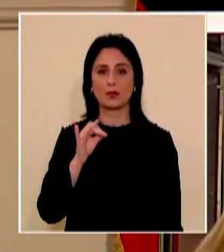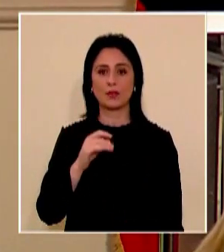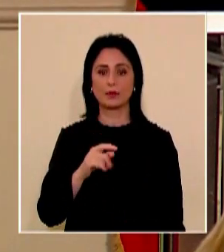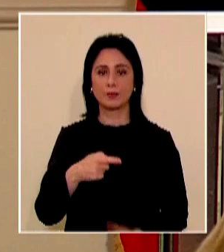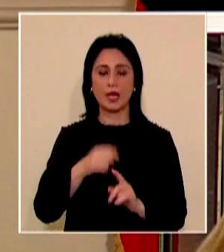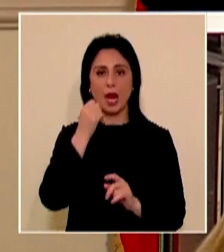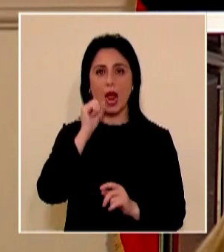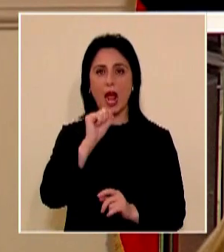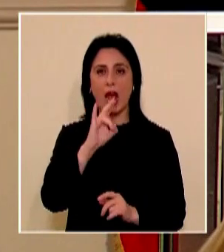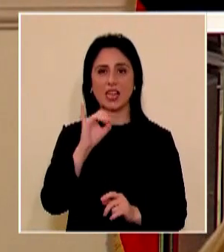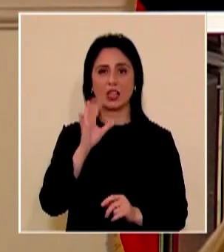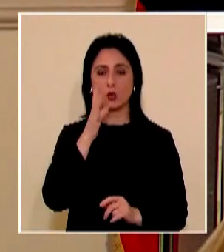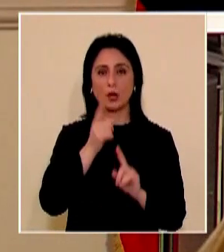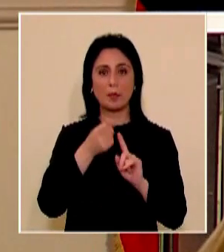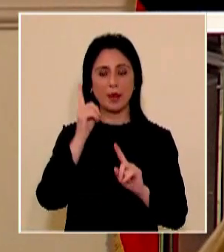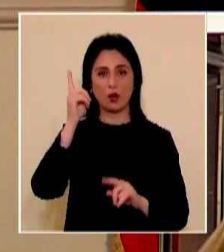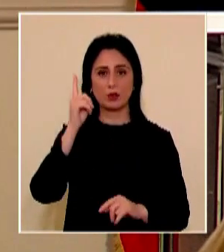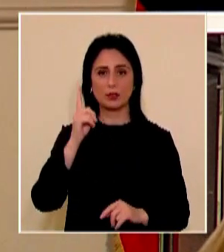prehistorycznych,